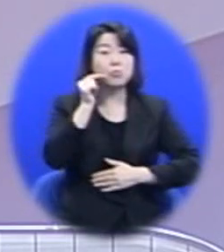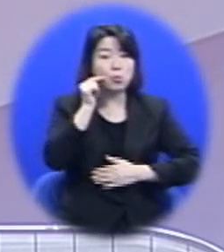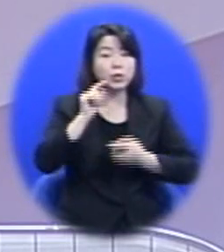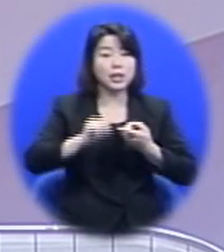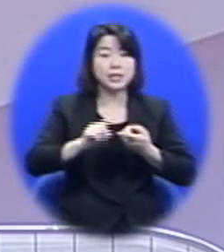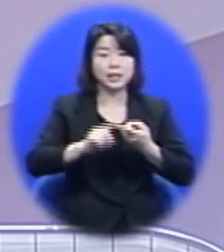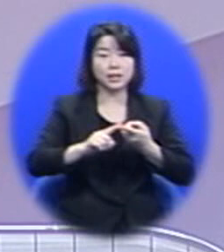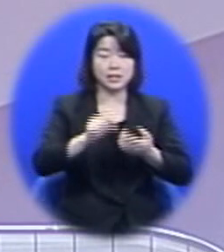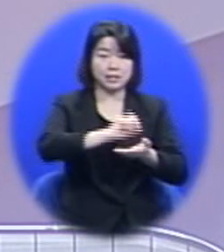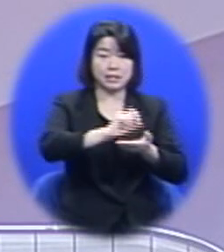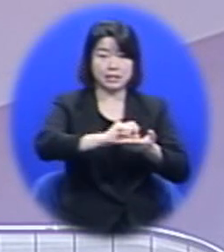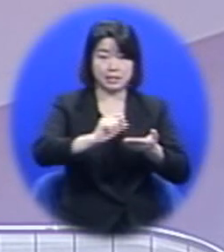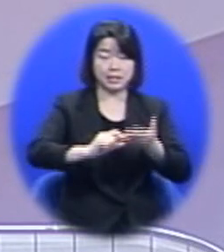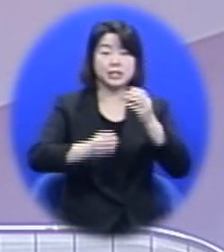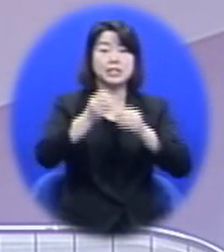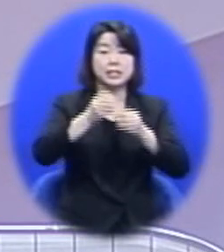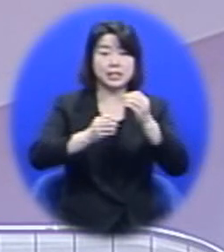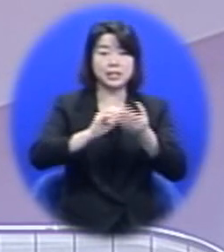쓰여진 시입니다.